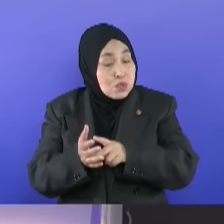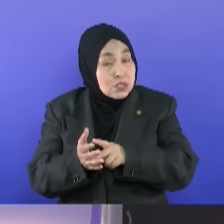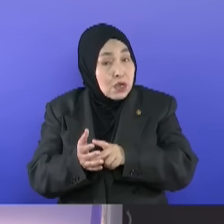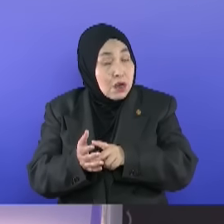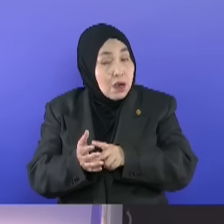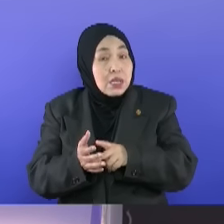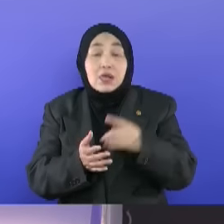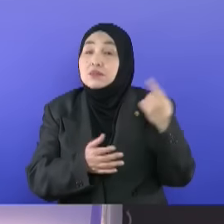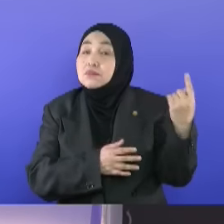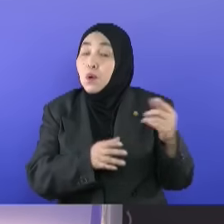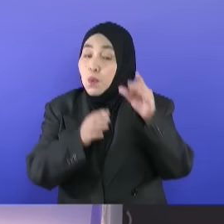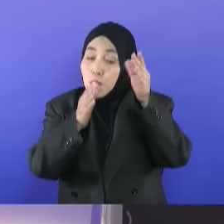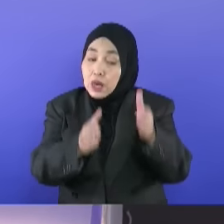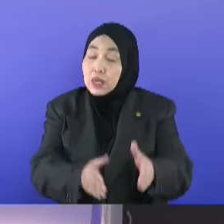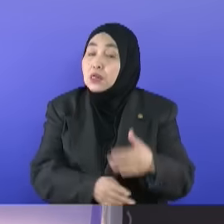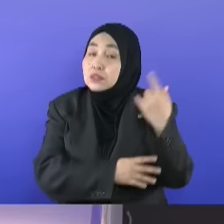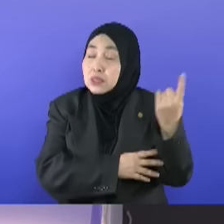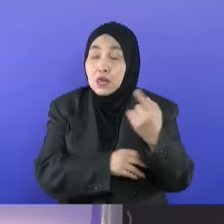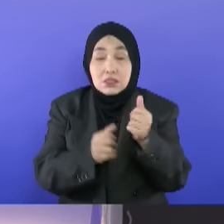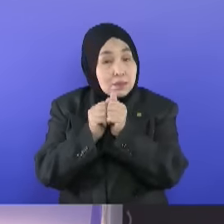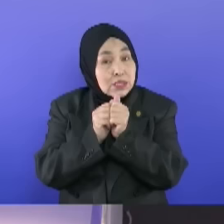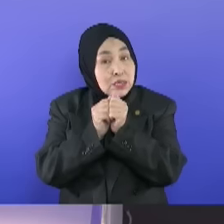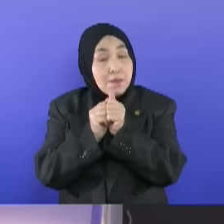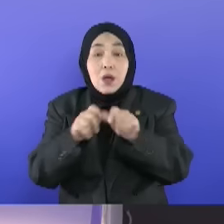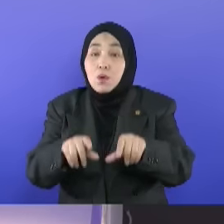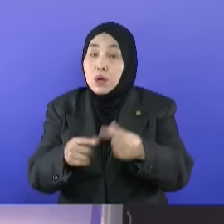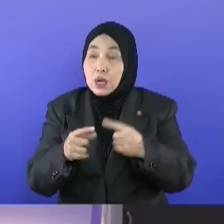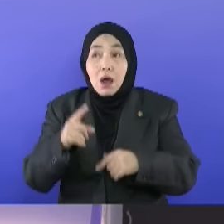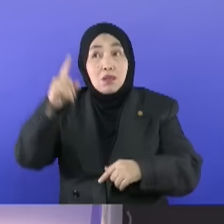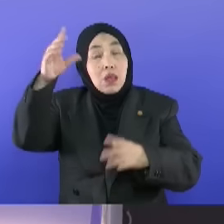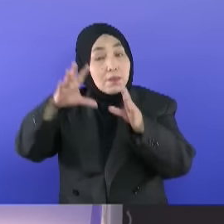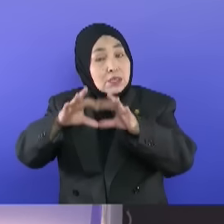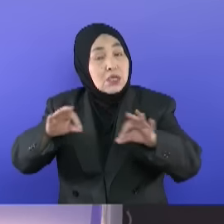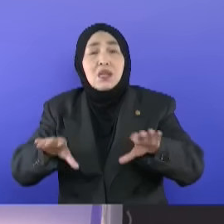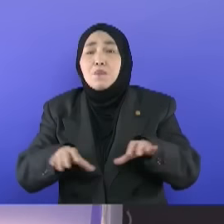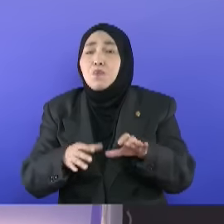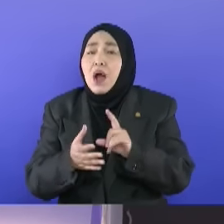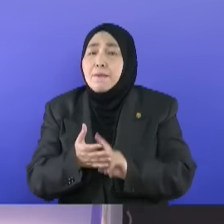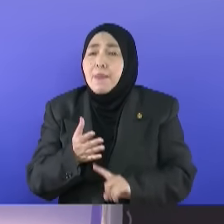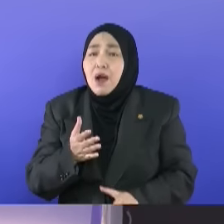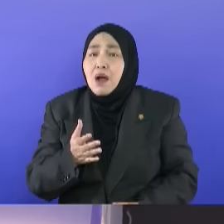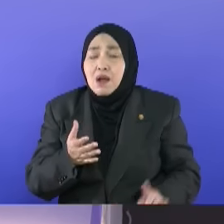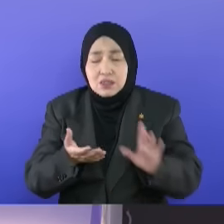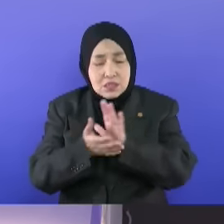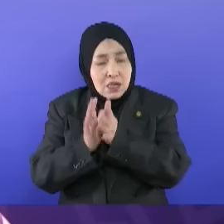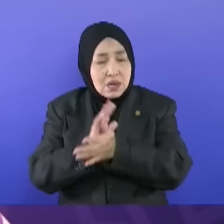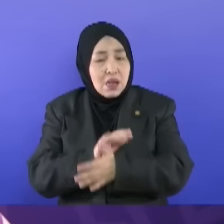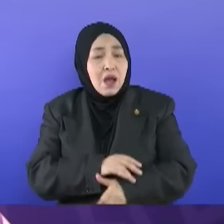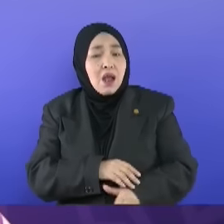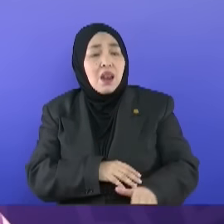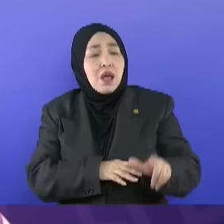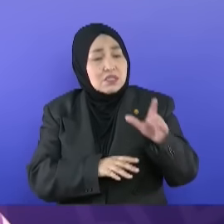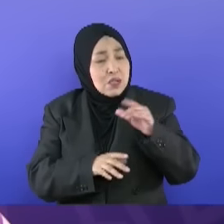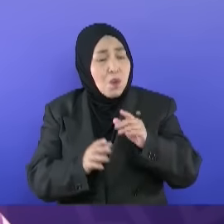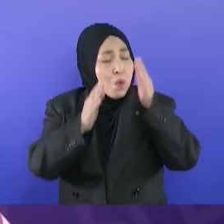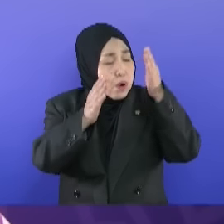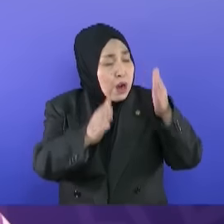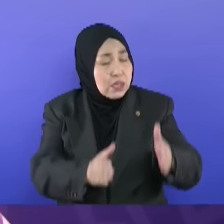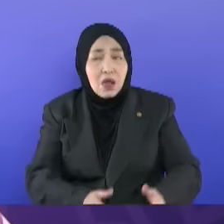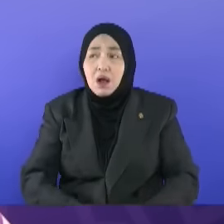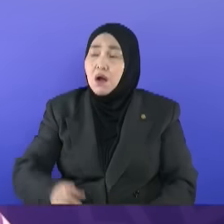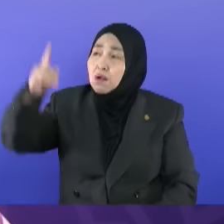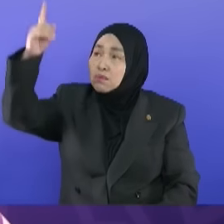yang sentiasa bersama dengan al-Quran. Jadi Allah menceritakan mereka buat apa? Allazina aatainahumul kitab.